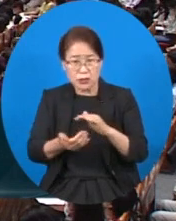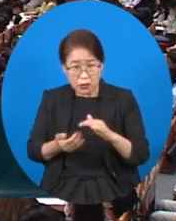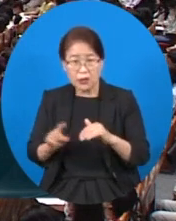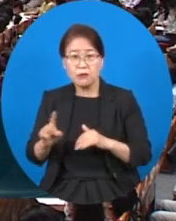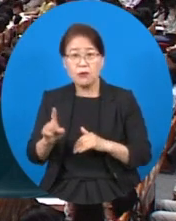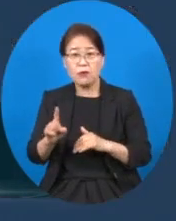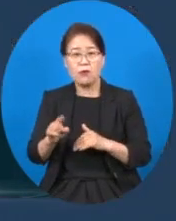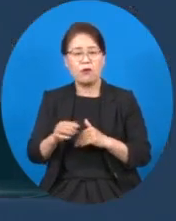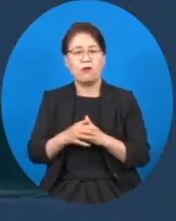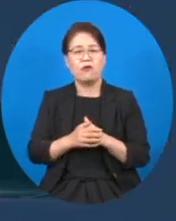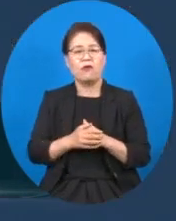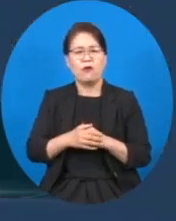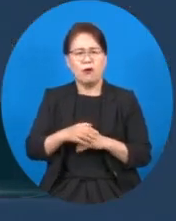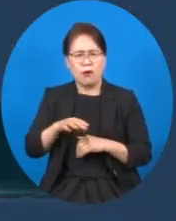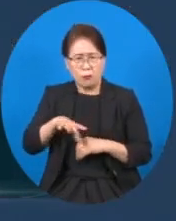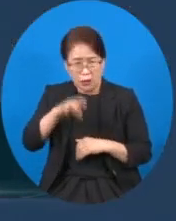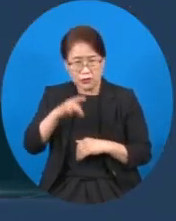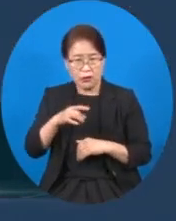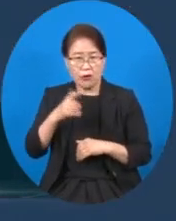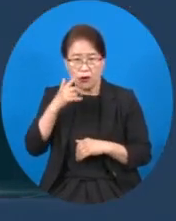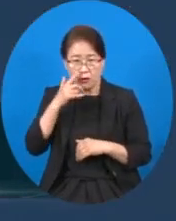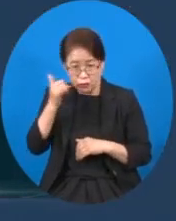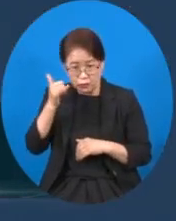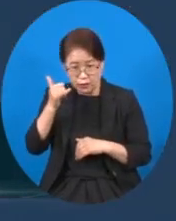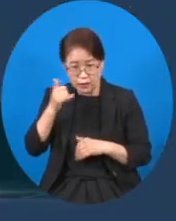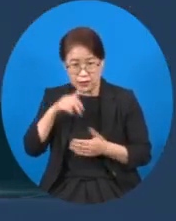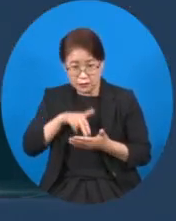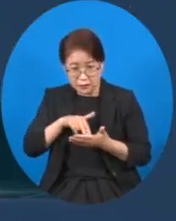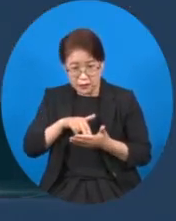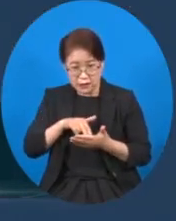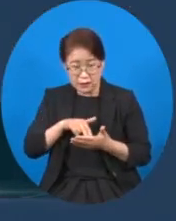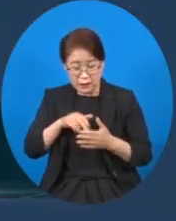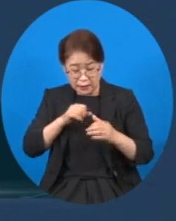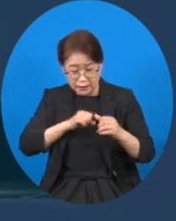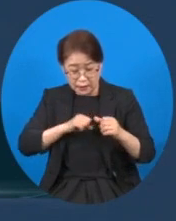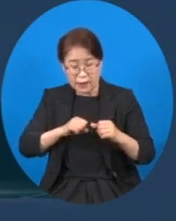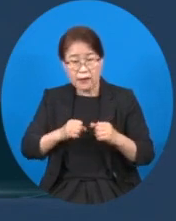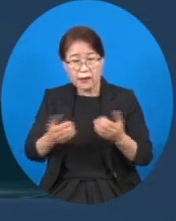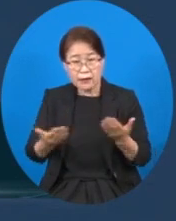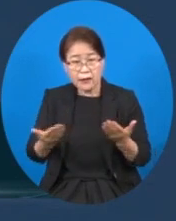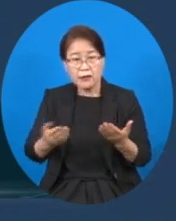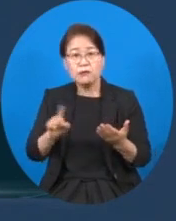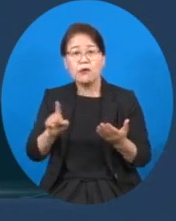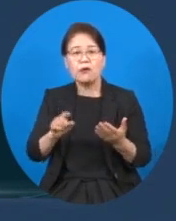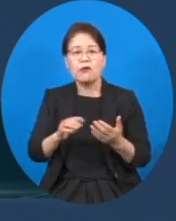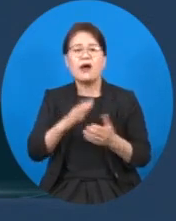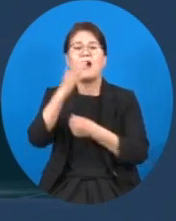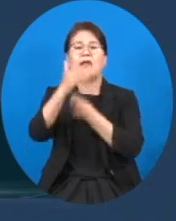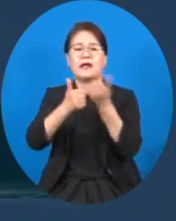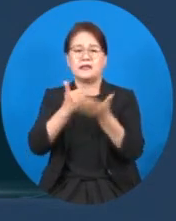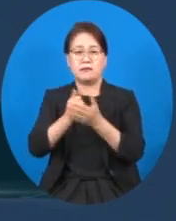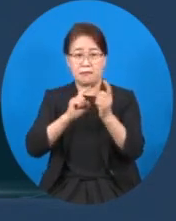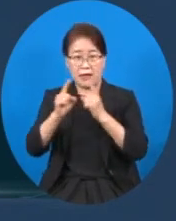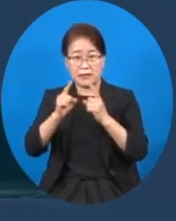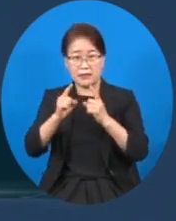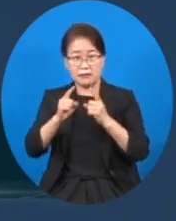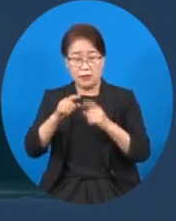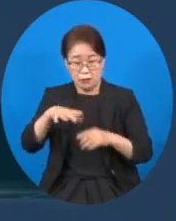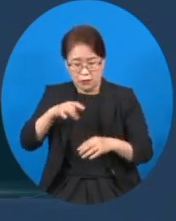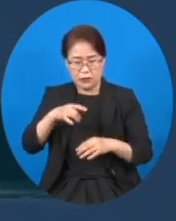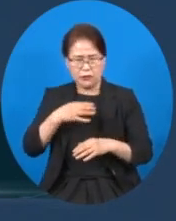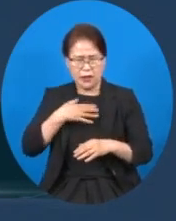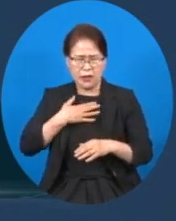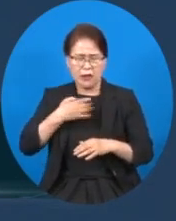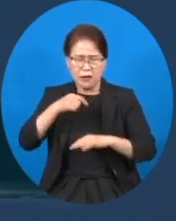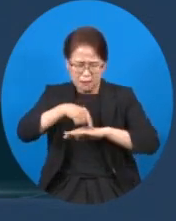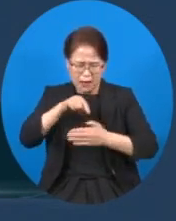전에 먼저 부모인 우리가 해야 될 일이 있어요. 그게 뭐죠? 하나님의 말씀을 먼저 내